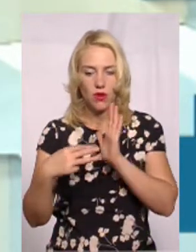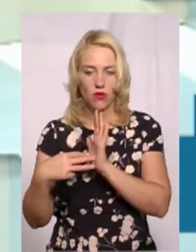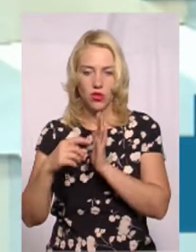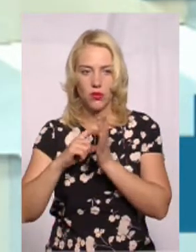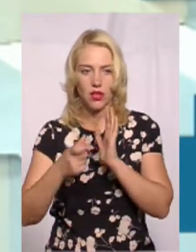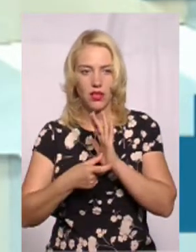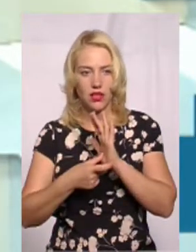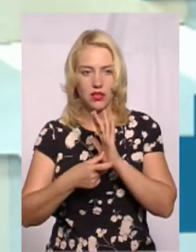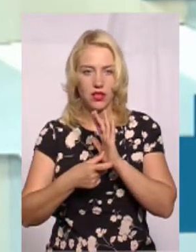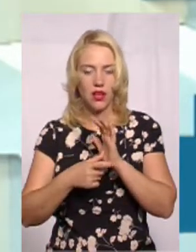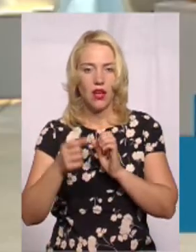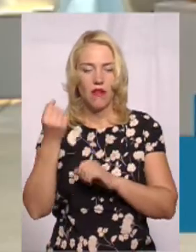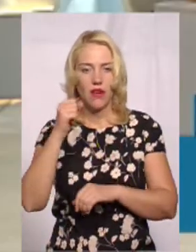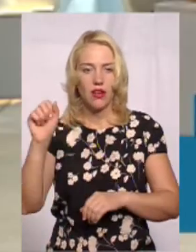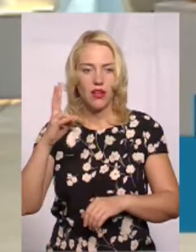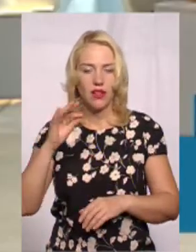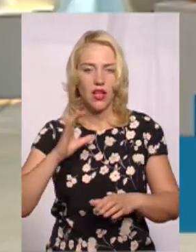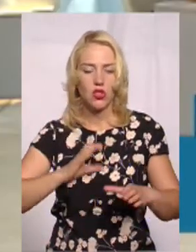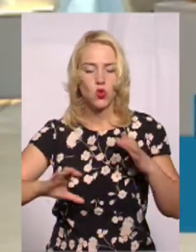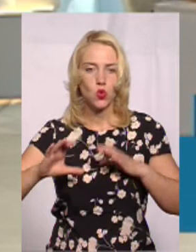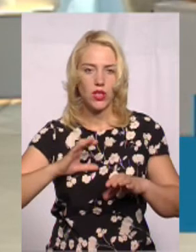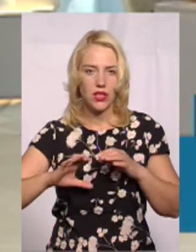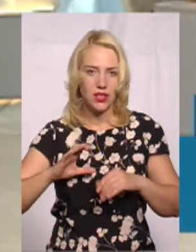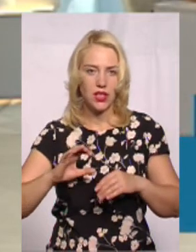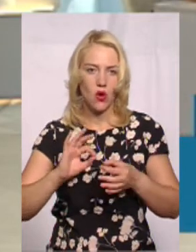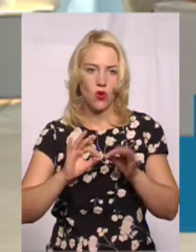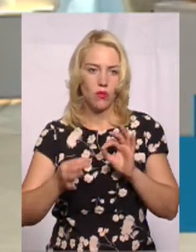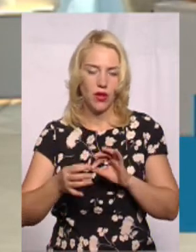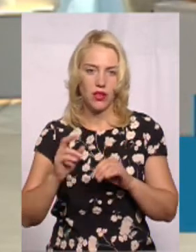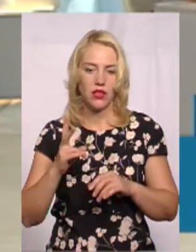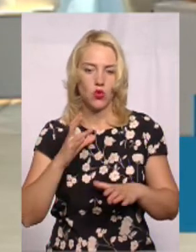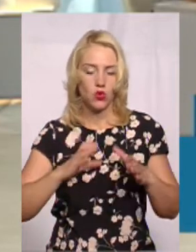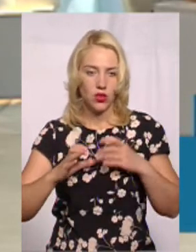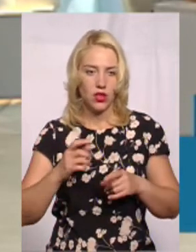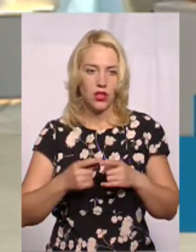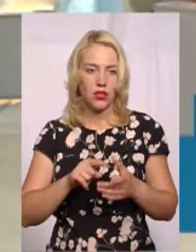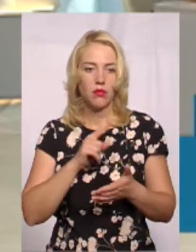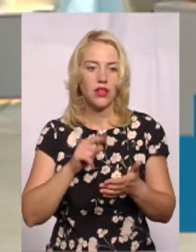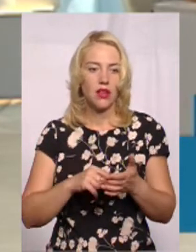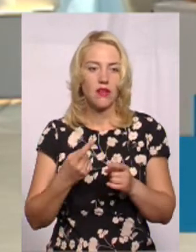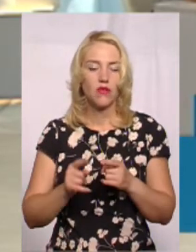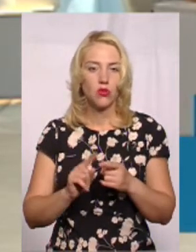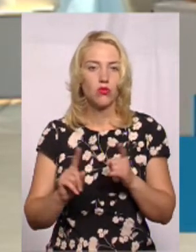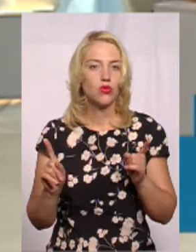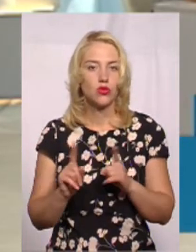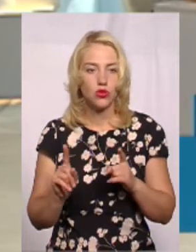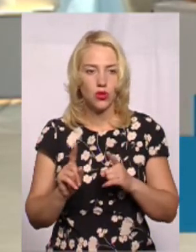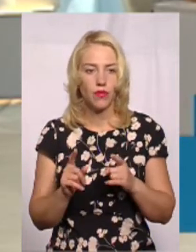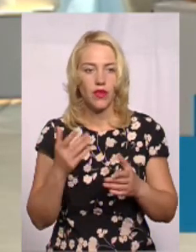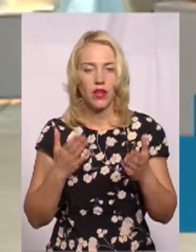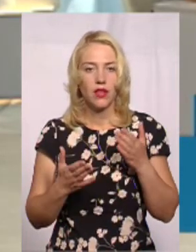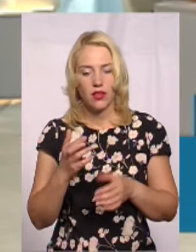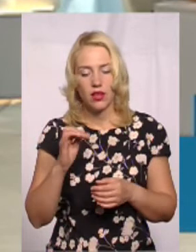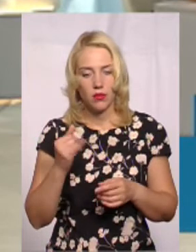клас, вони вигравали на студентській олімпіаді у студентів. Так? Тобто питання в тому, що а якщо б